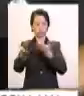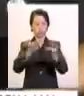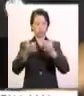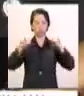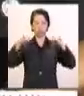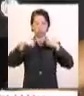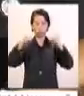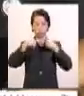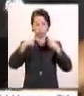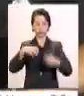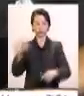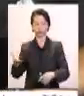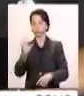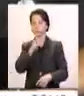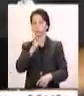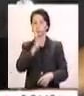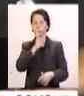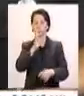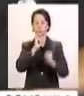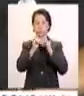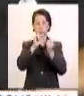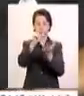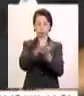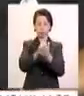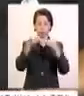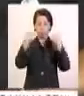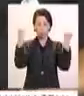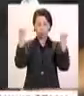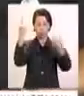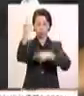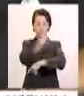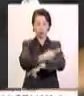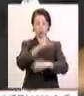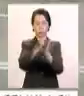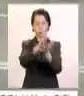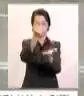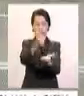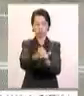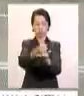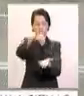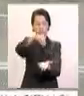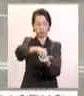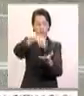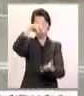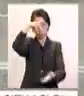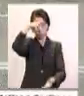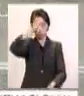swasta. Beliau bercakap pada sidang media sempena majlis sambutan Hari Imigresen di Putrajaya.